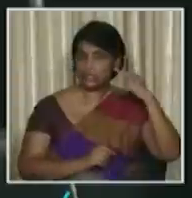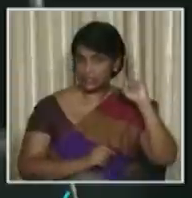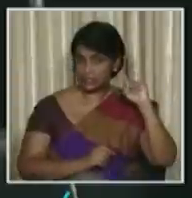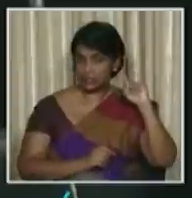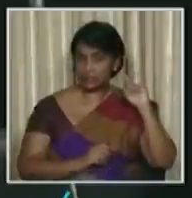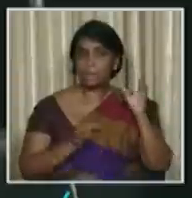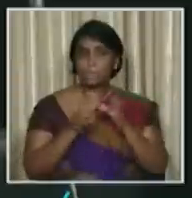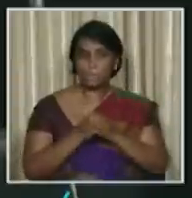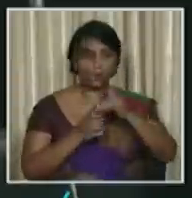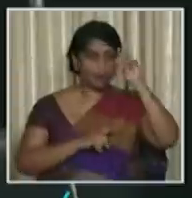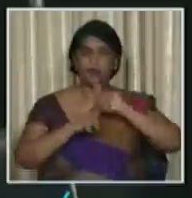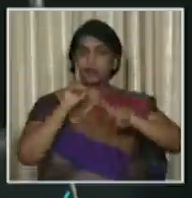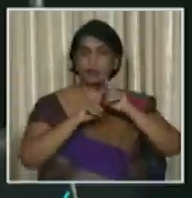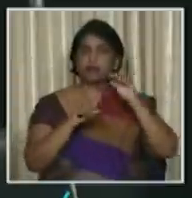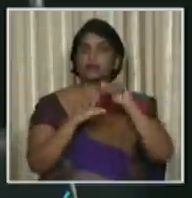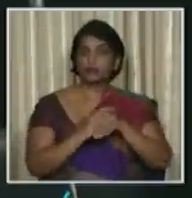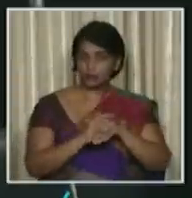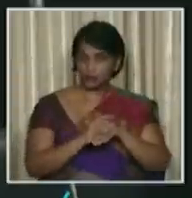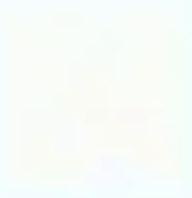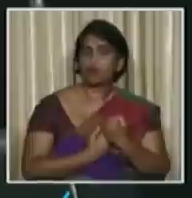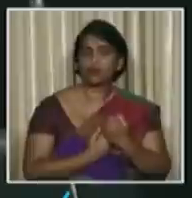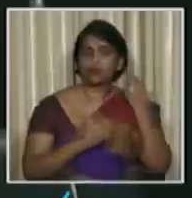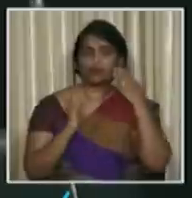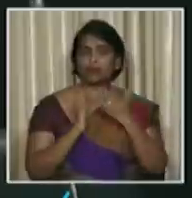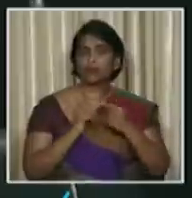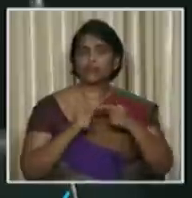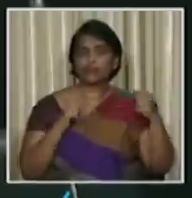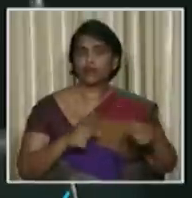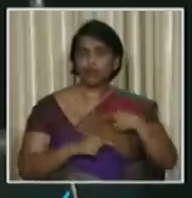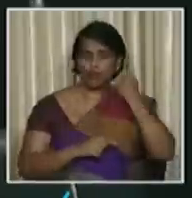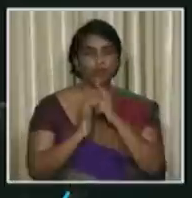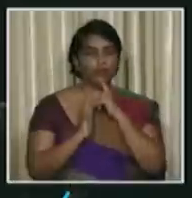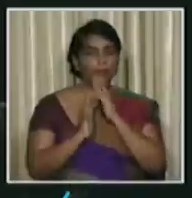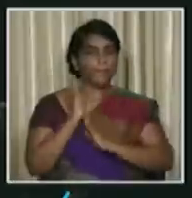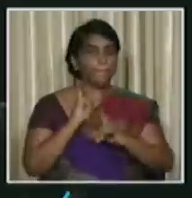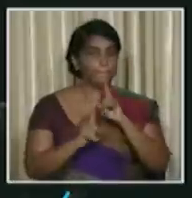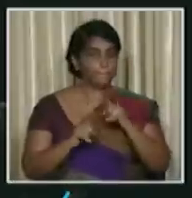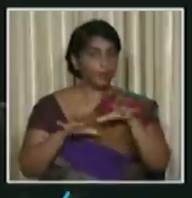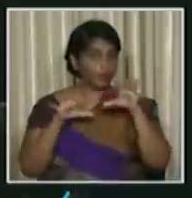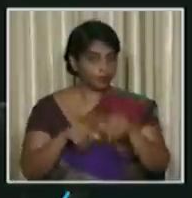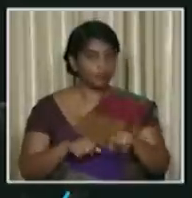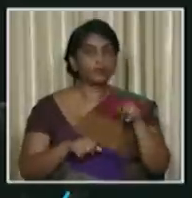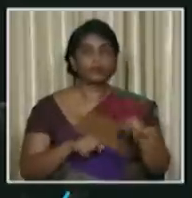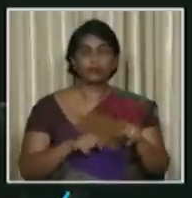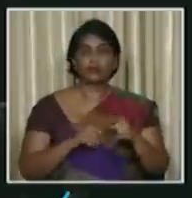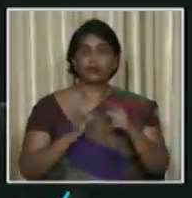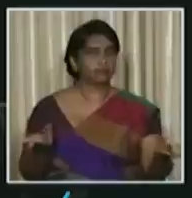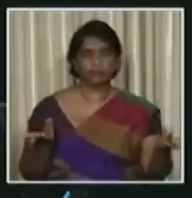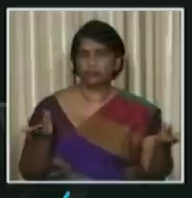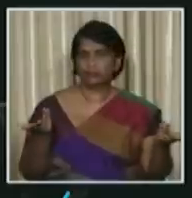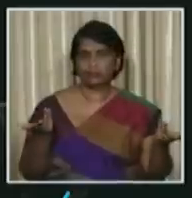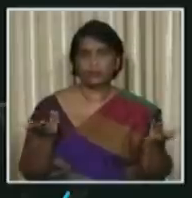ඊයේ පක්ෂ නායක රැස්වීමක් තියලා ඔබතුමාගේ ප්‍රධානත්වයෙන් විපක්ෂයෙන් ගෙන යෝජනාවක් මේක. ඒක බාධාවක්. මේ අමාත්‍යාංශය අයිති වෙන්නේ ප්‍රසන්න රණතුංග